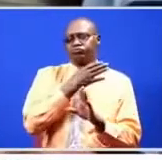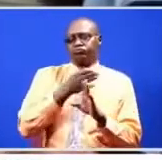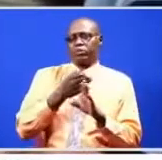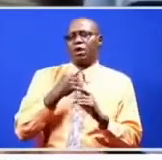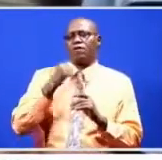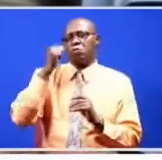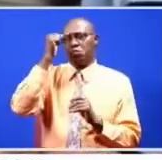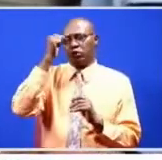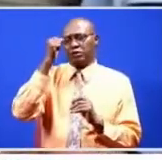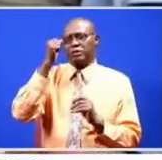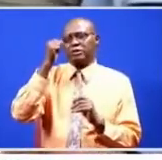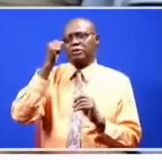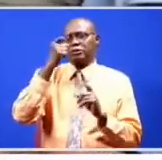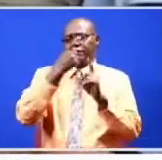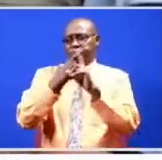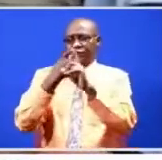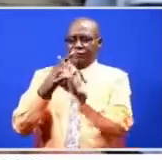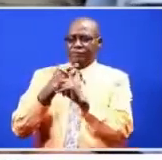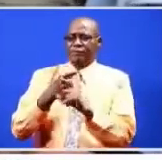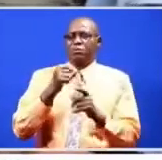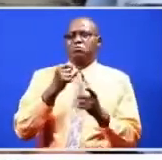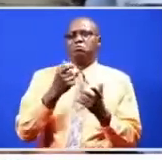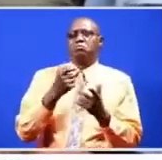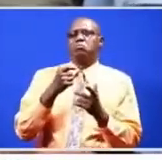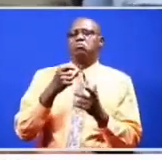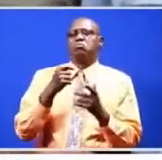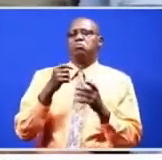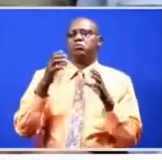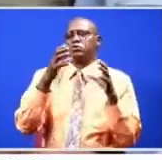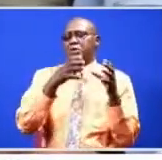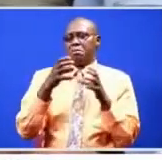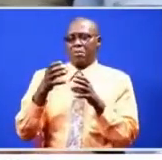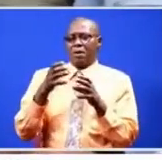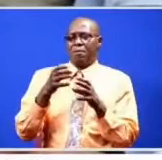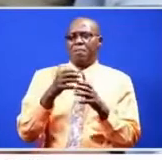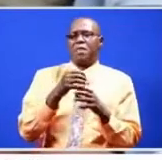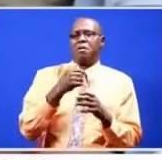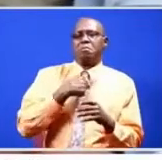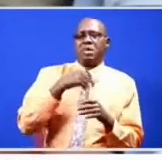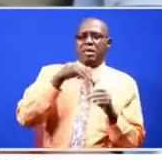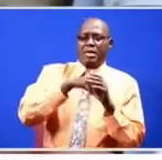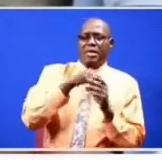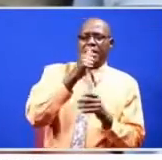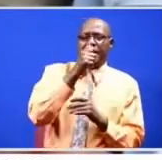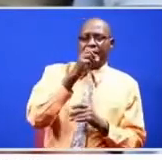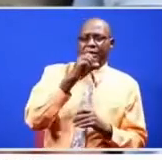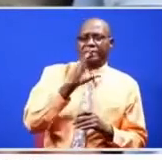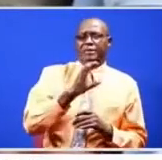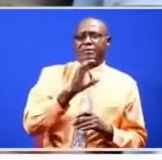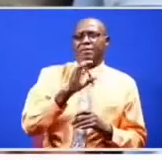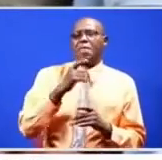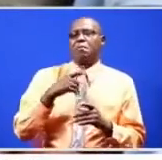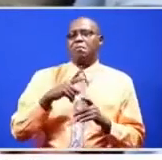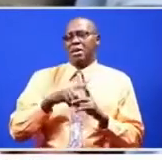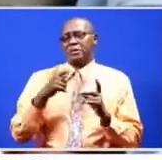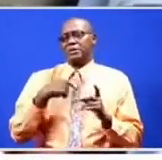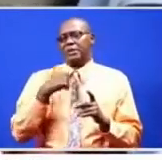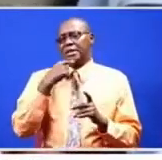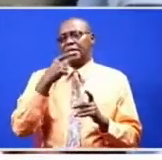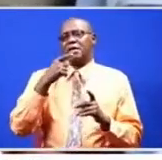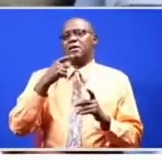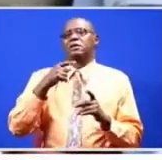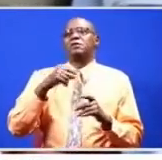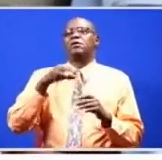kisiasa. Mimi niko katika ANC na kwamba kuna vyama vingine ambao wanapigania, lakini nataka kuambia wapiga kura wa